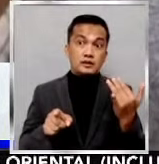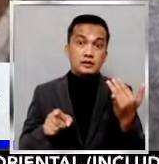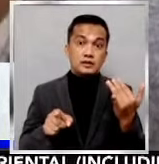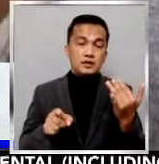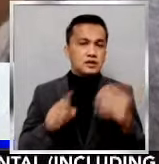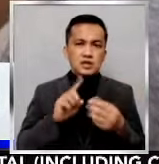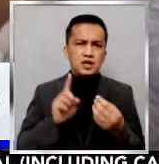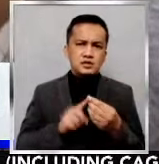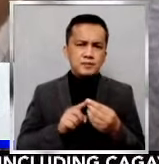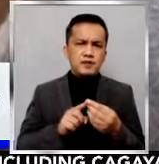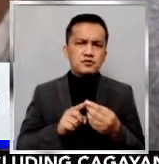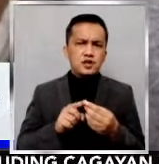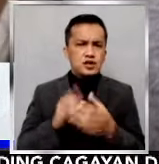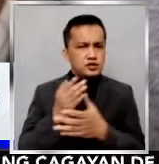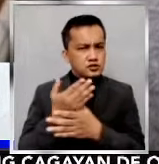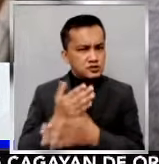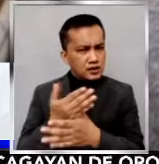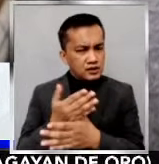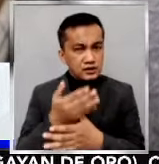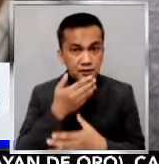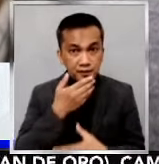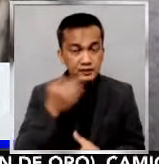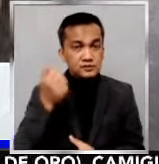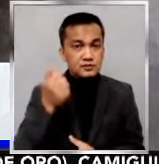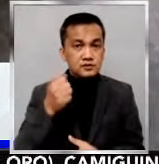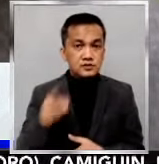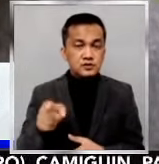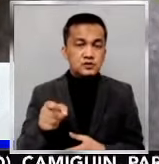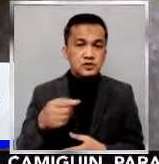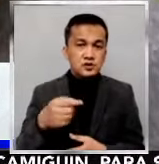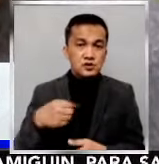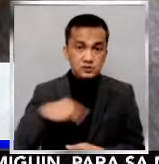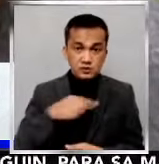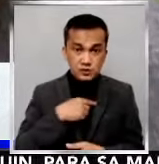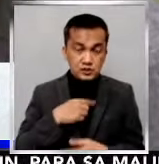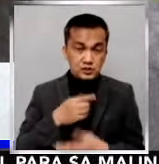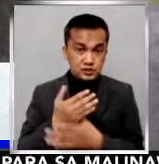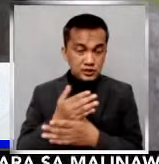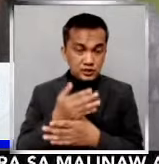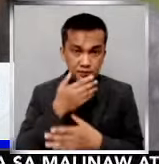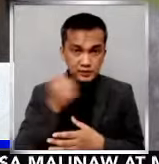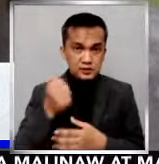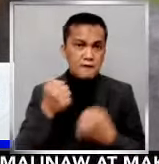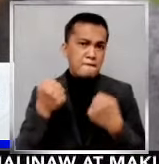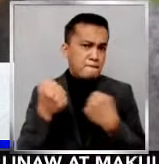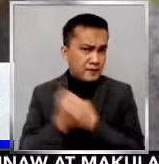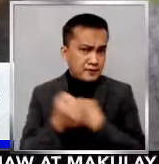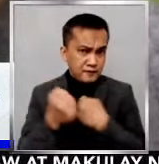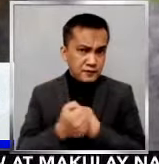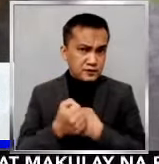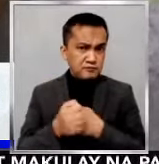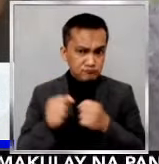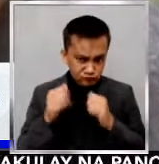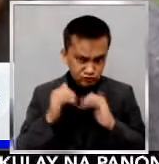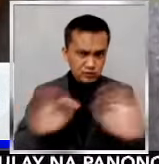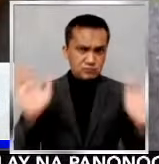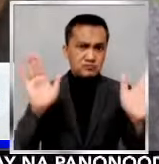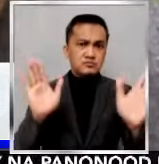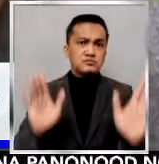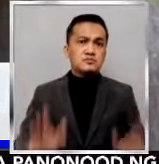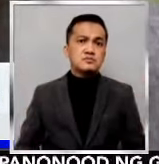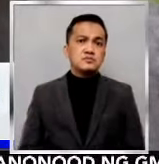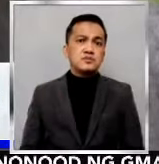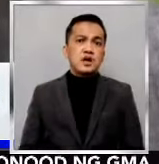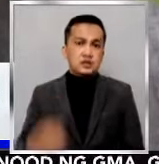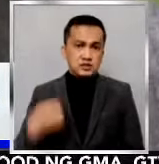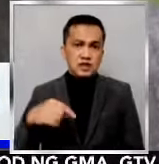best, Joey. And when we share the best and we fight for it, that's it. And that is ours.